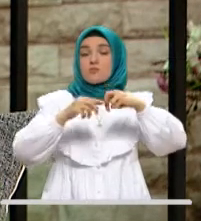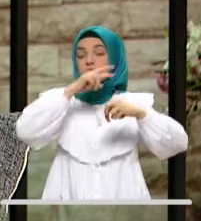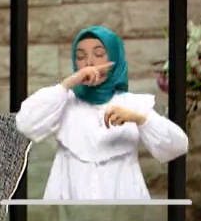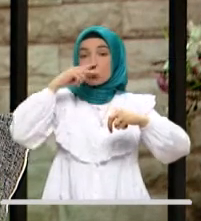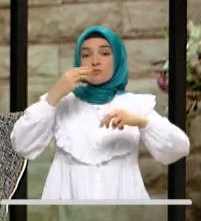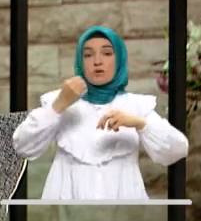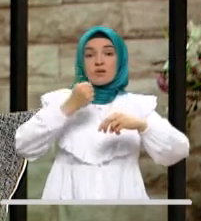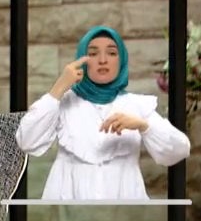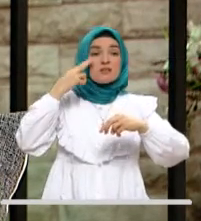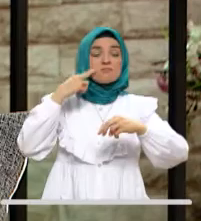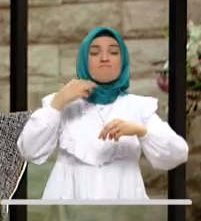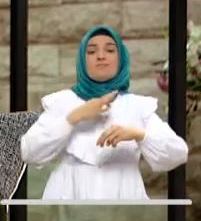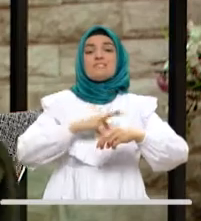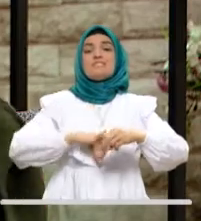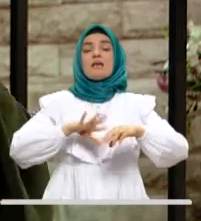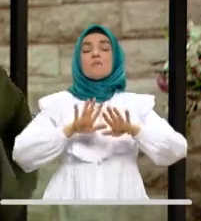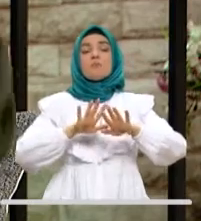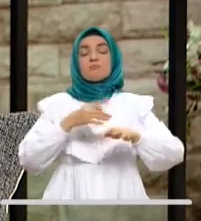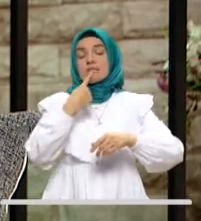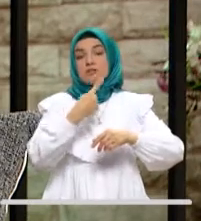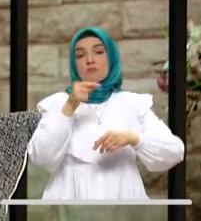bu psikolojik bir bağımlılık kesinlikle.